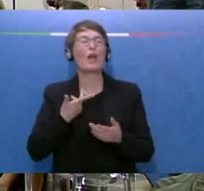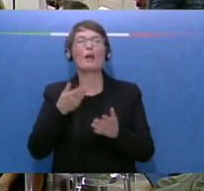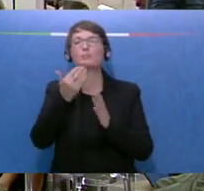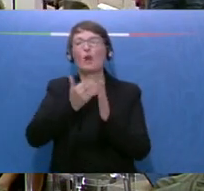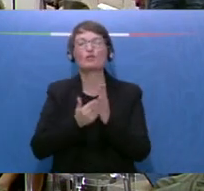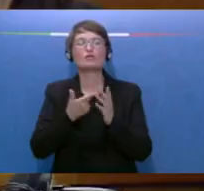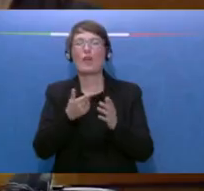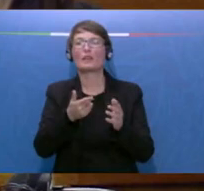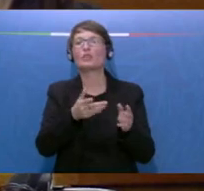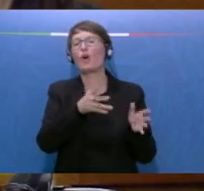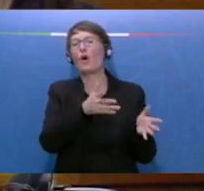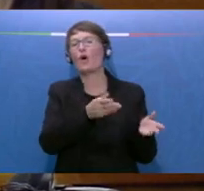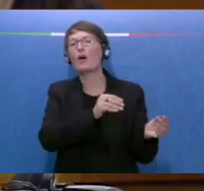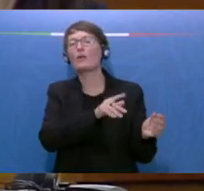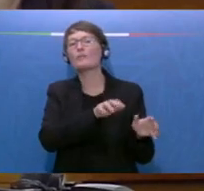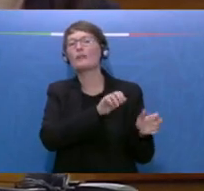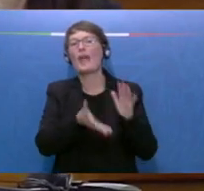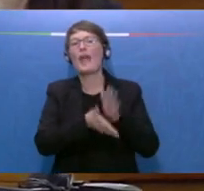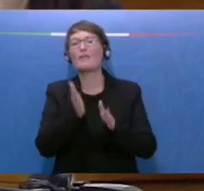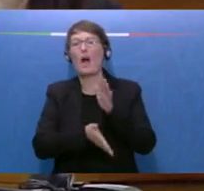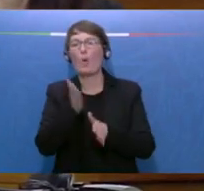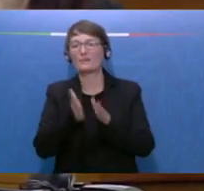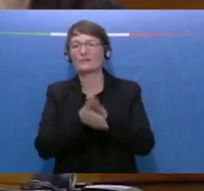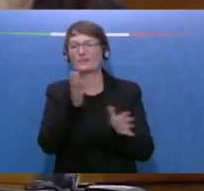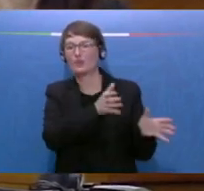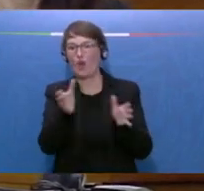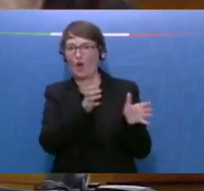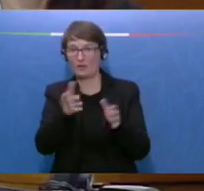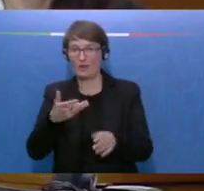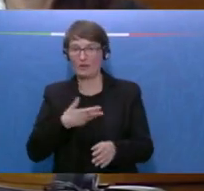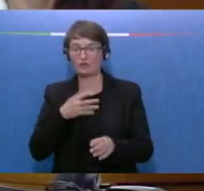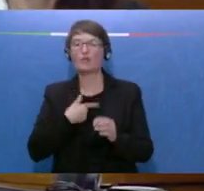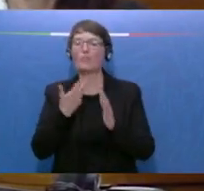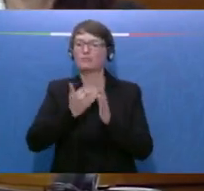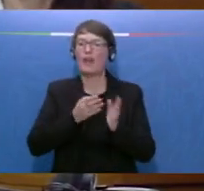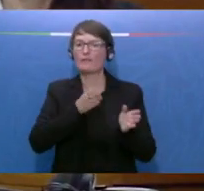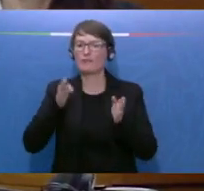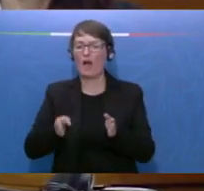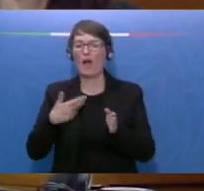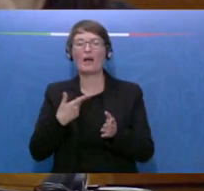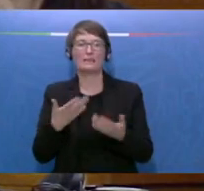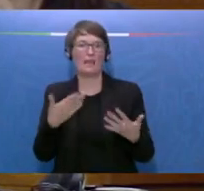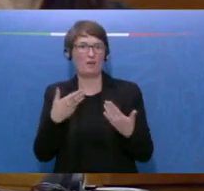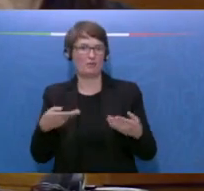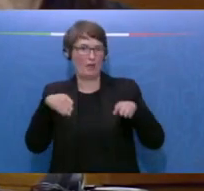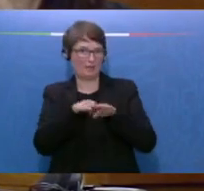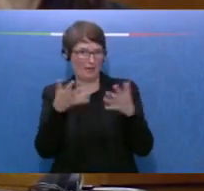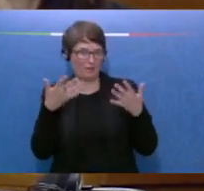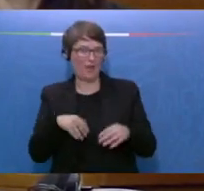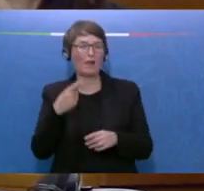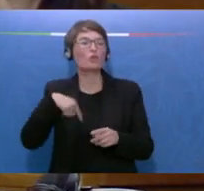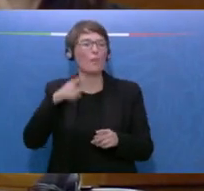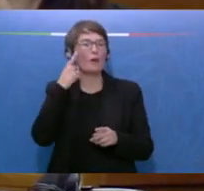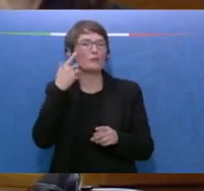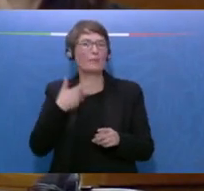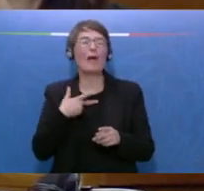c'è il piano di evacuazione si è stata completata la prima fase piuttosto di emergenza ma sappiamo che ci sono ancora tanti